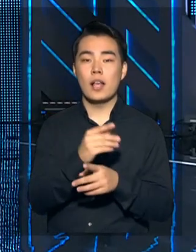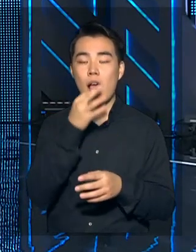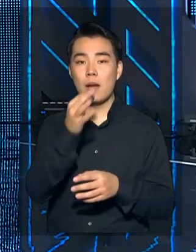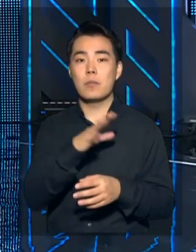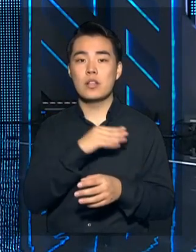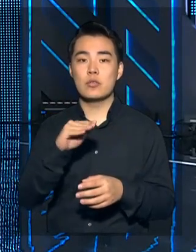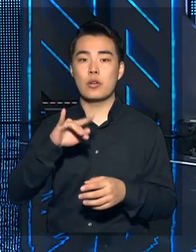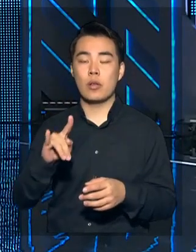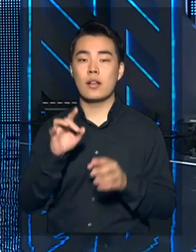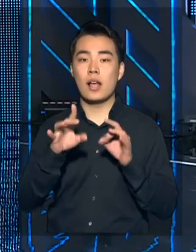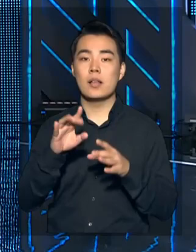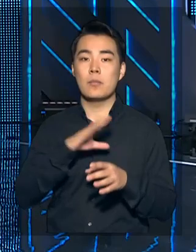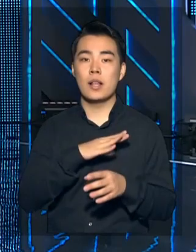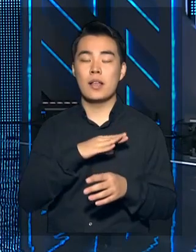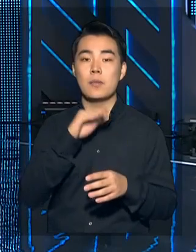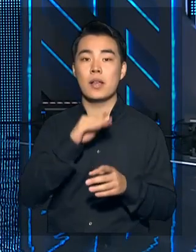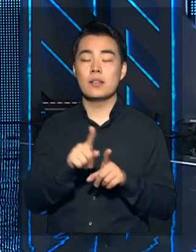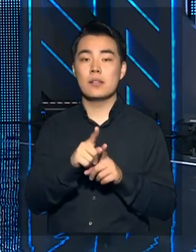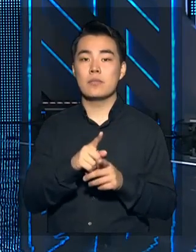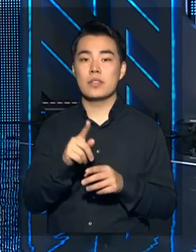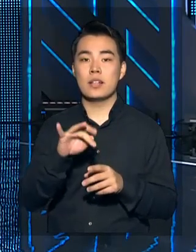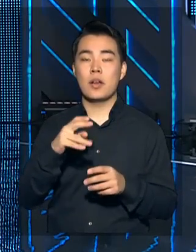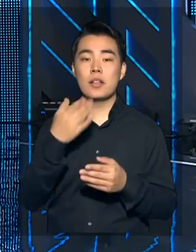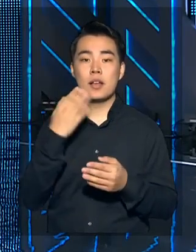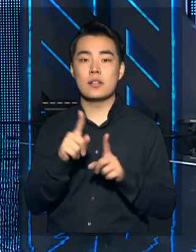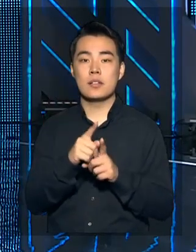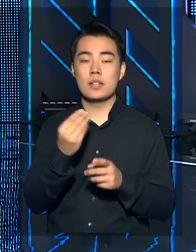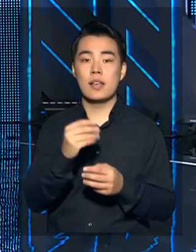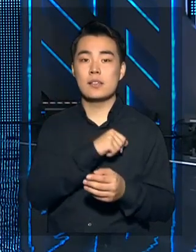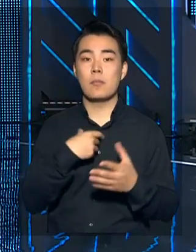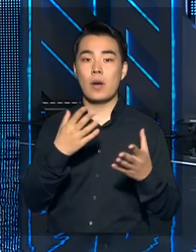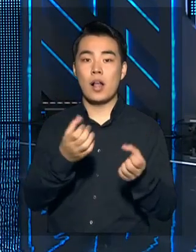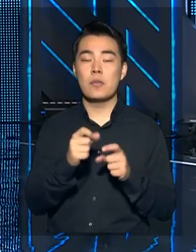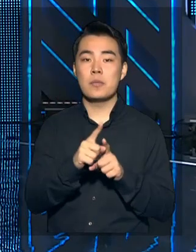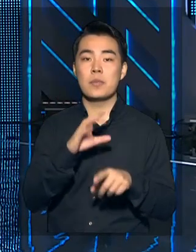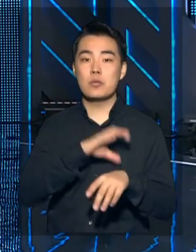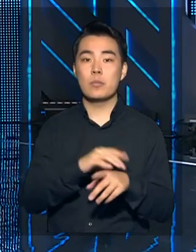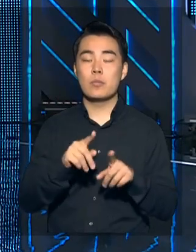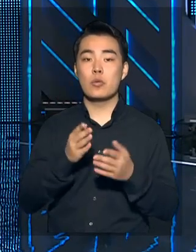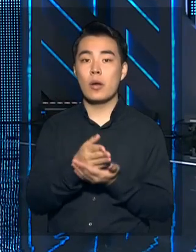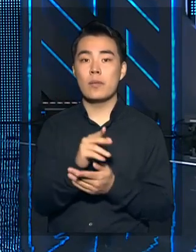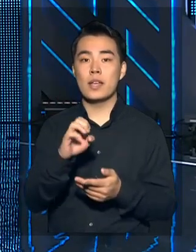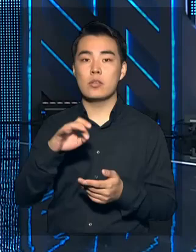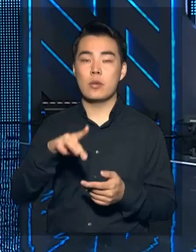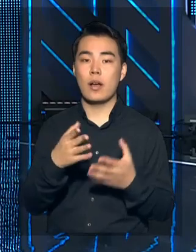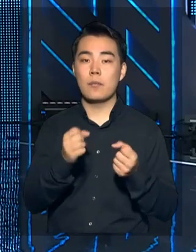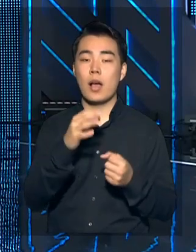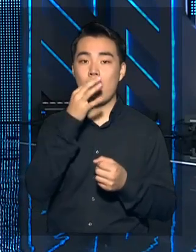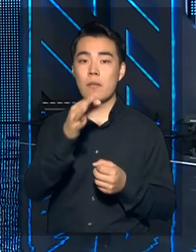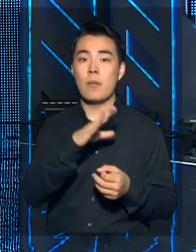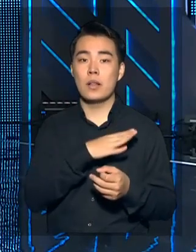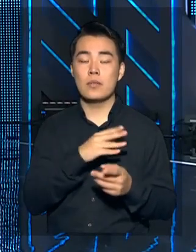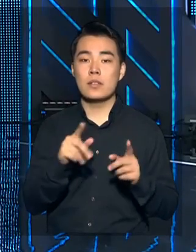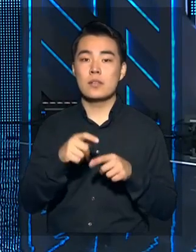в интервью Жибек желала рассказал эксперт по противодействию легализации доходов полученных преступным путем Эндрю Маккейн в рамках